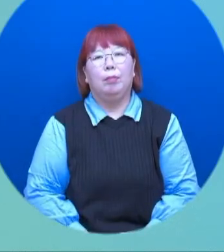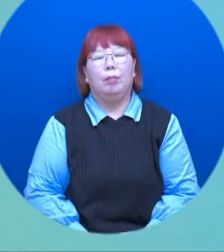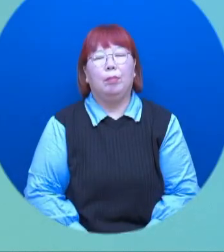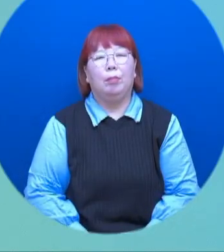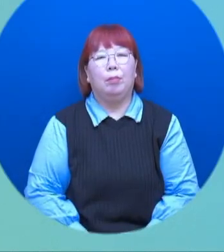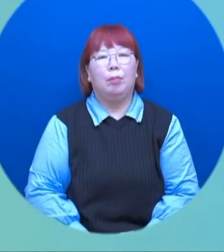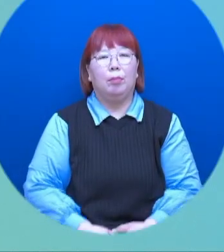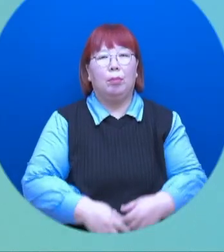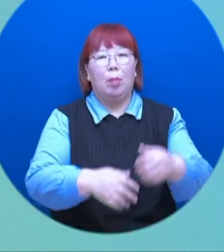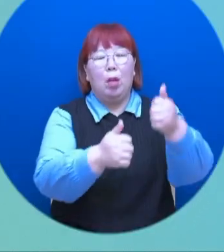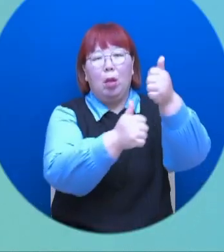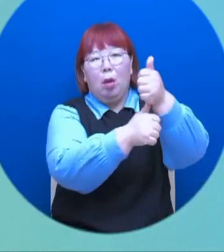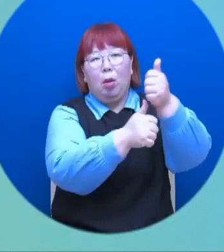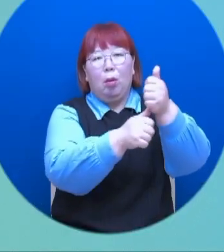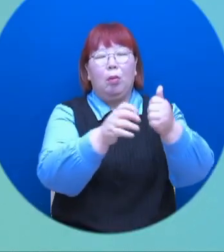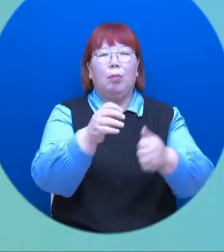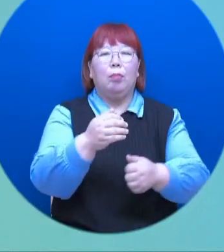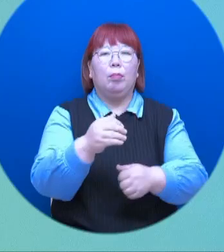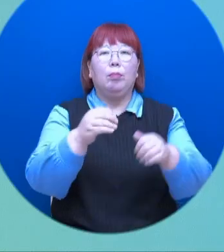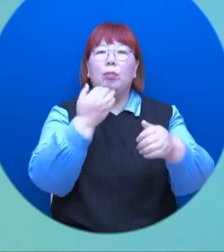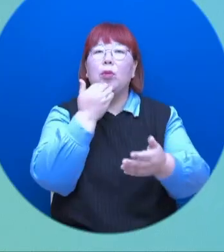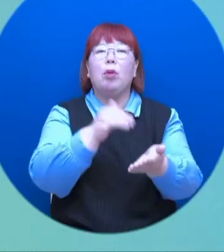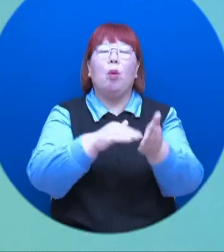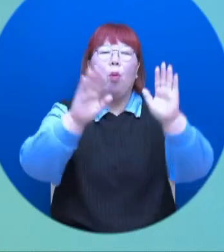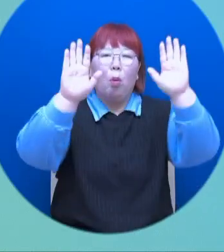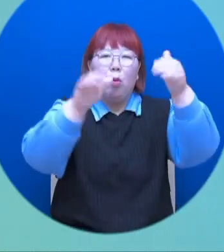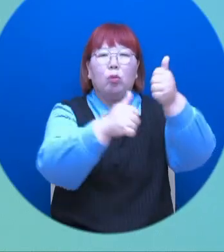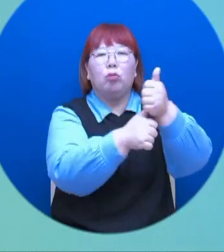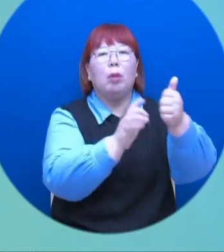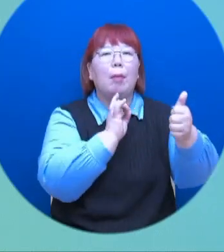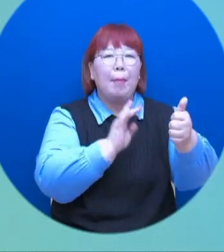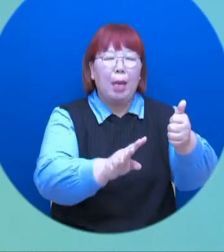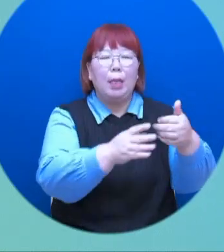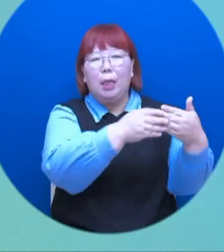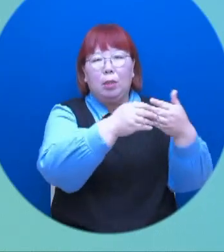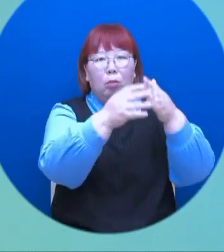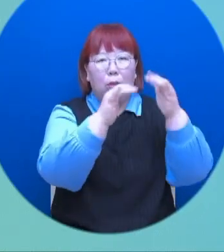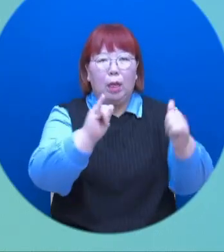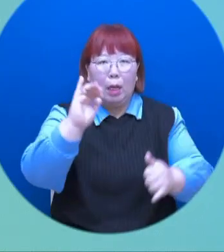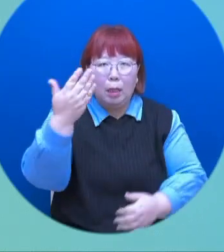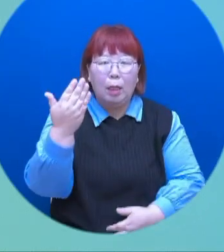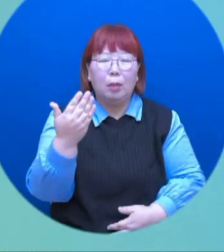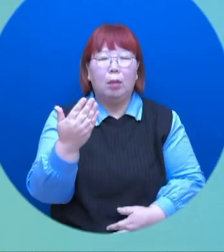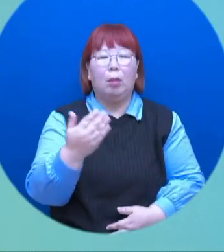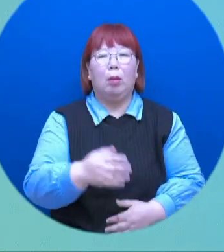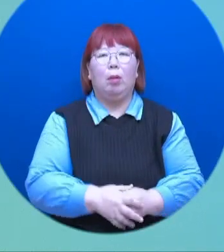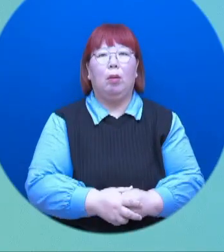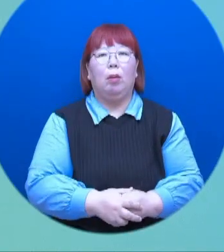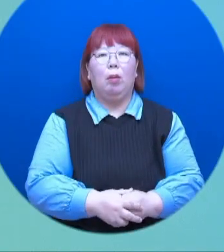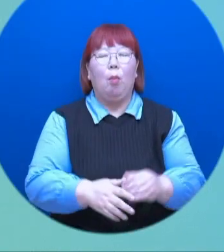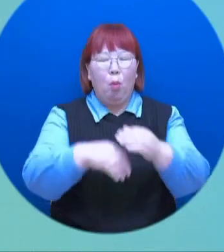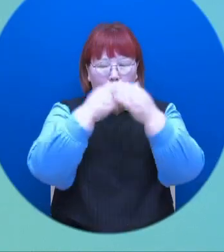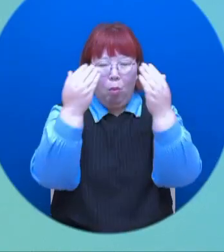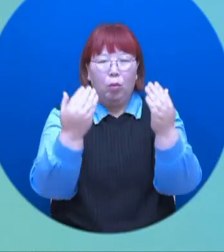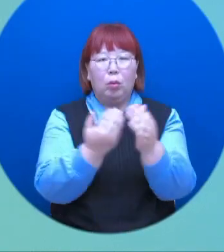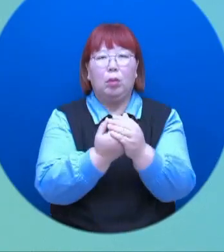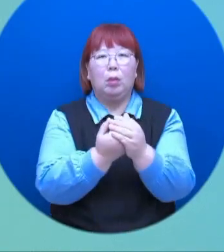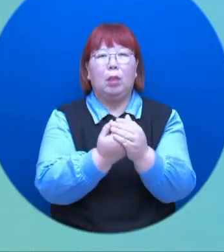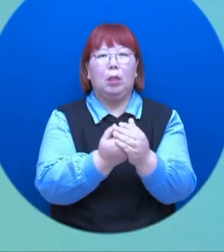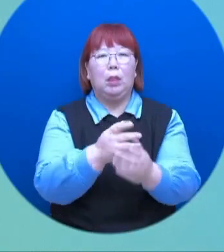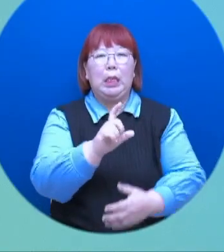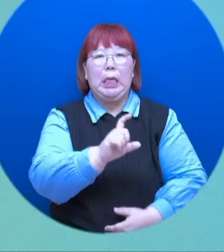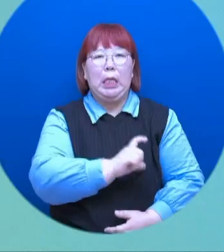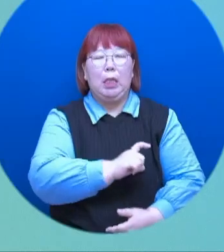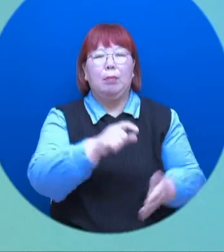여호수아만이 지도자가 되어 모세의 뒤를 이어 모든 지도자의 여호수아 이름으로 도배되어